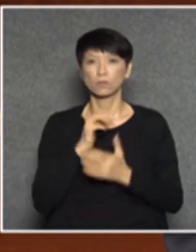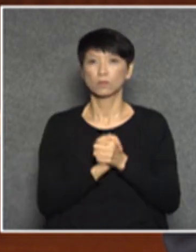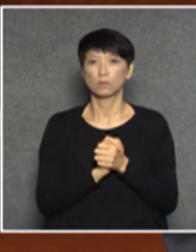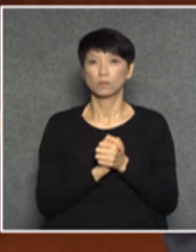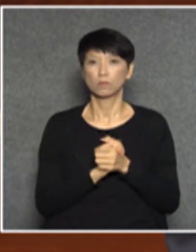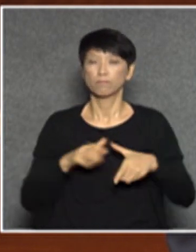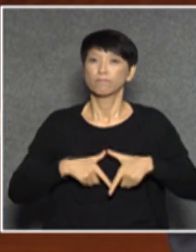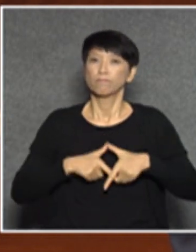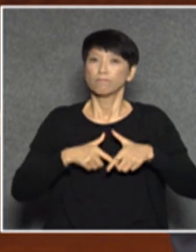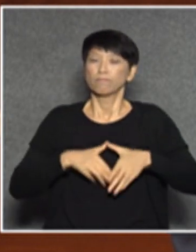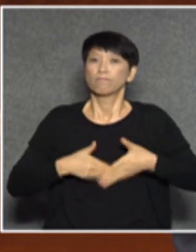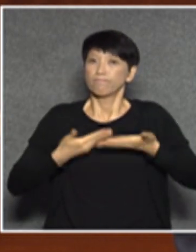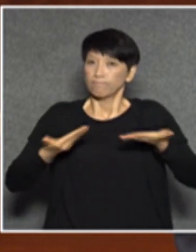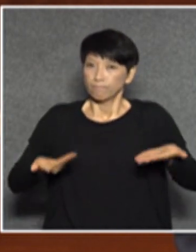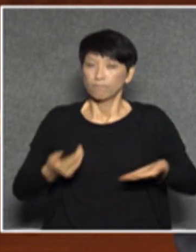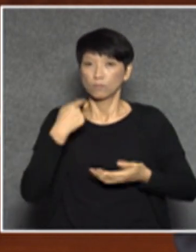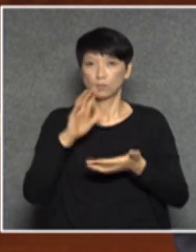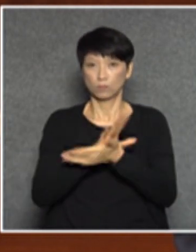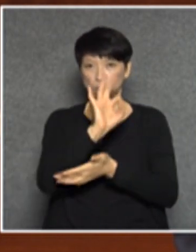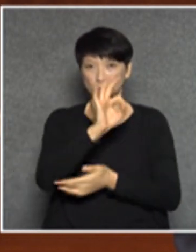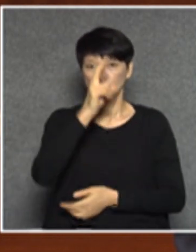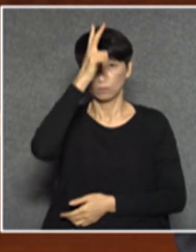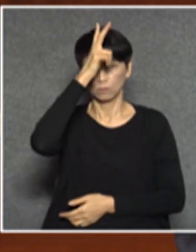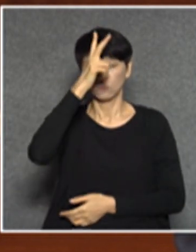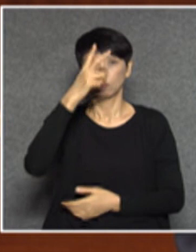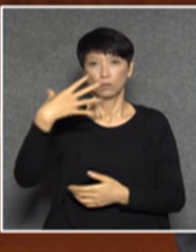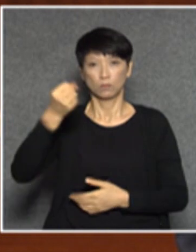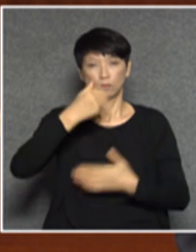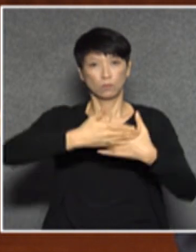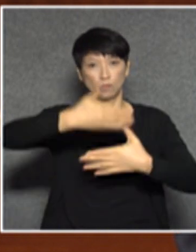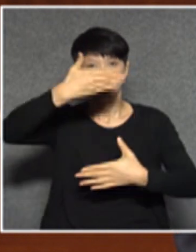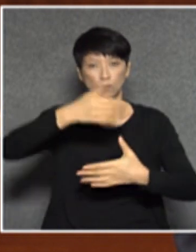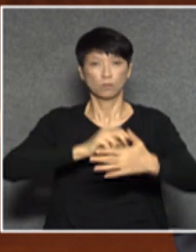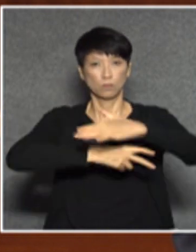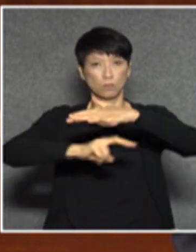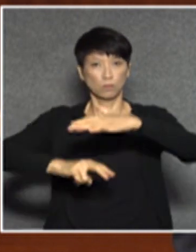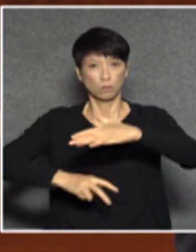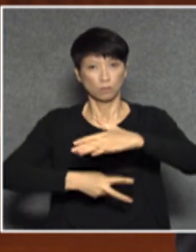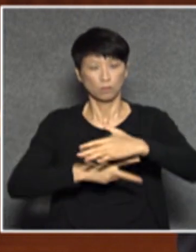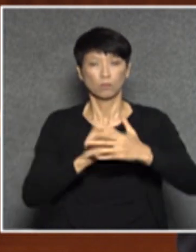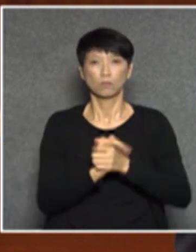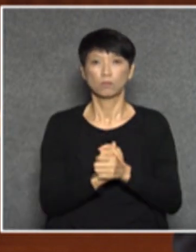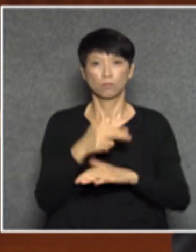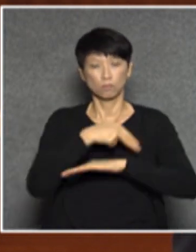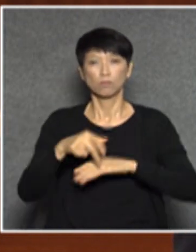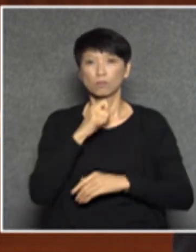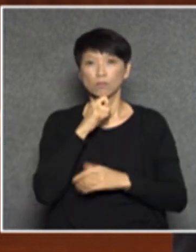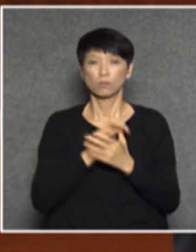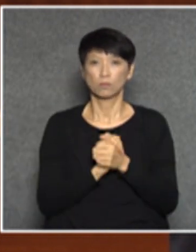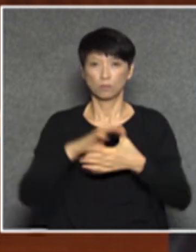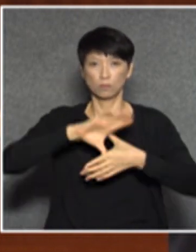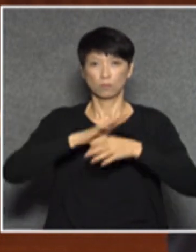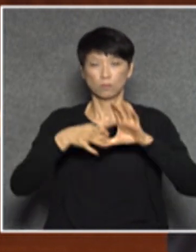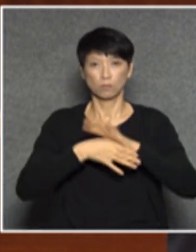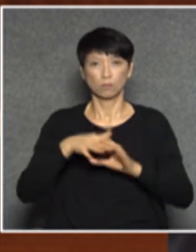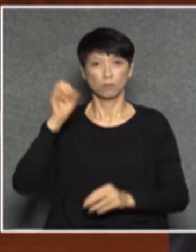年前，我哋有個政府總部改組嘅一個計劃，設咗個文化局，設個創新及科